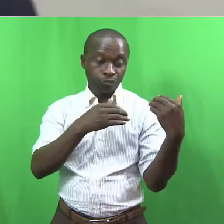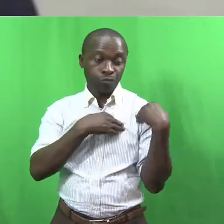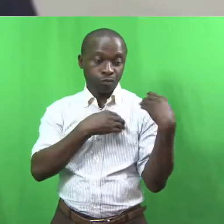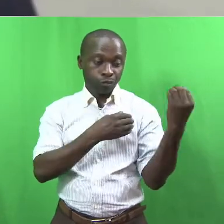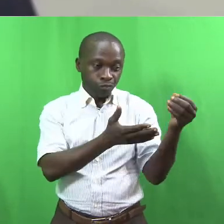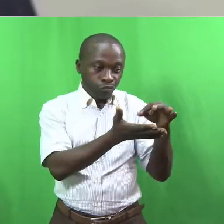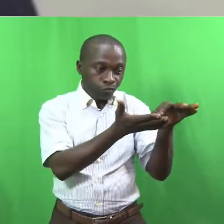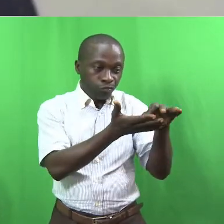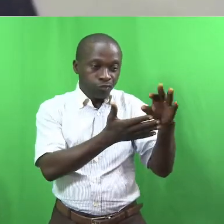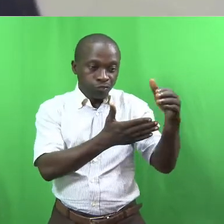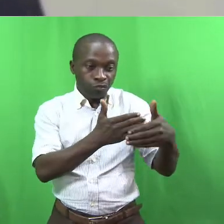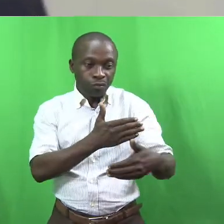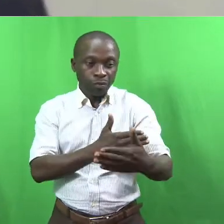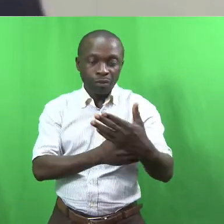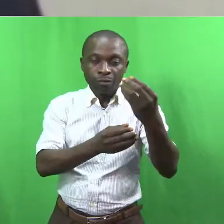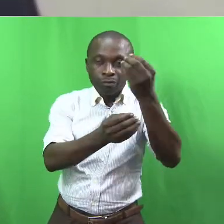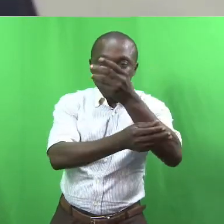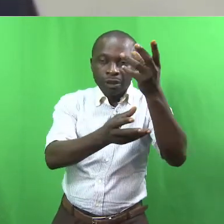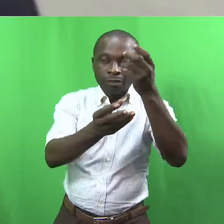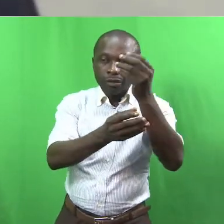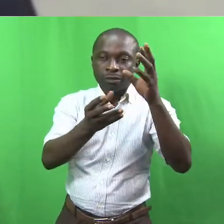de supervision.